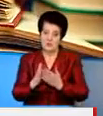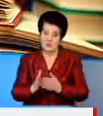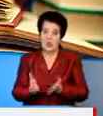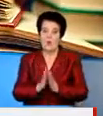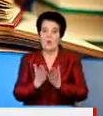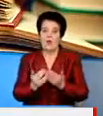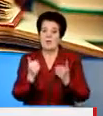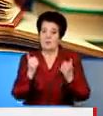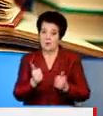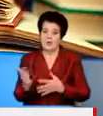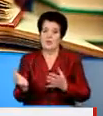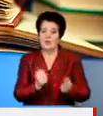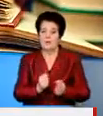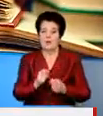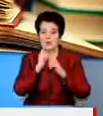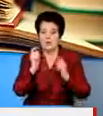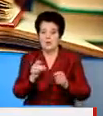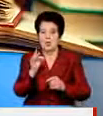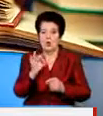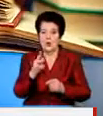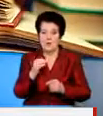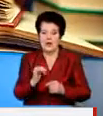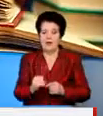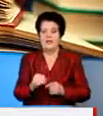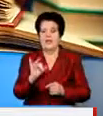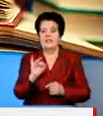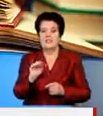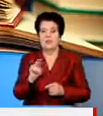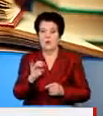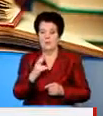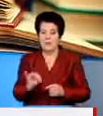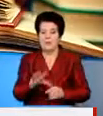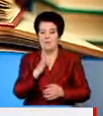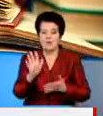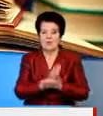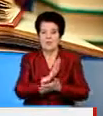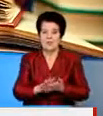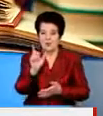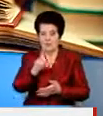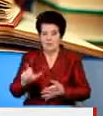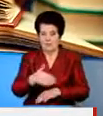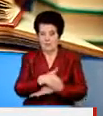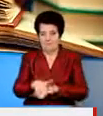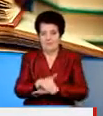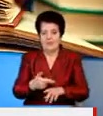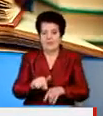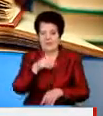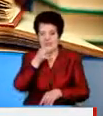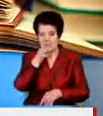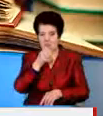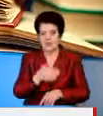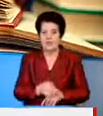cu cărți bune pe care le-au primit cadou. Romane, enciclopedii sau volume istorice au fost oferite gratuit trecătorilor pe strada pietonală din